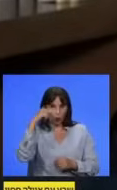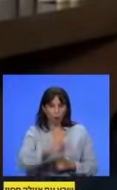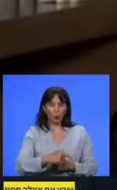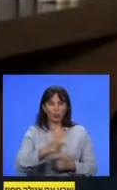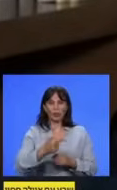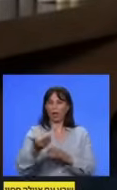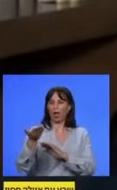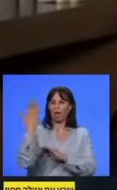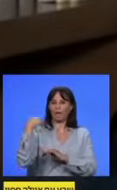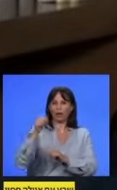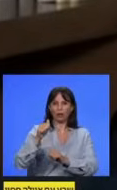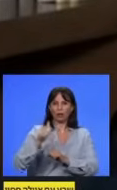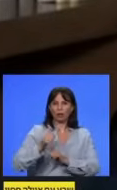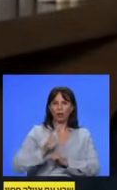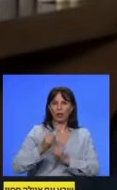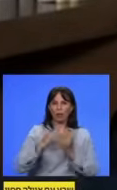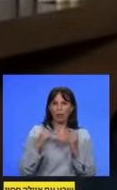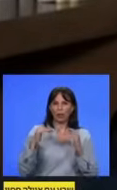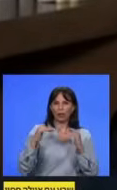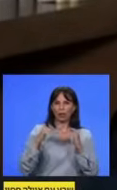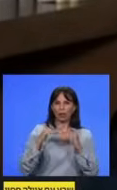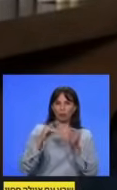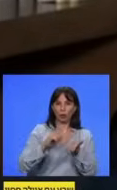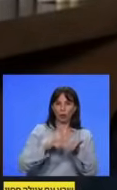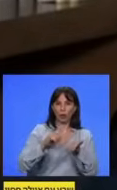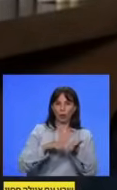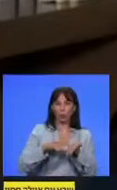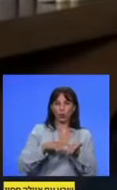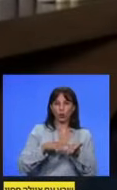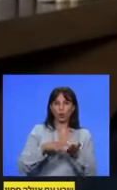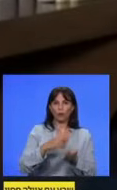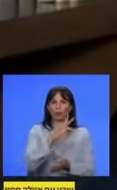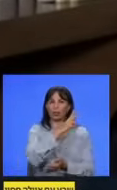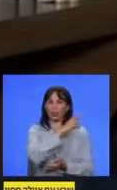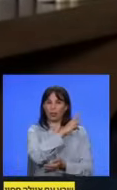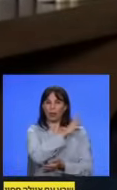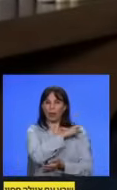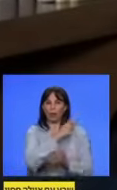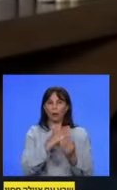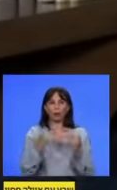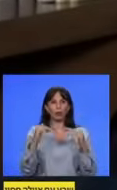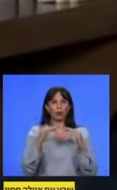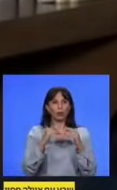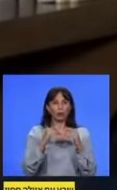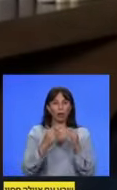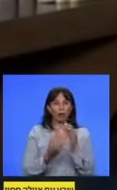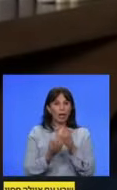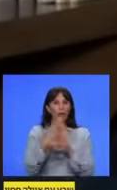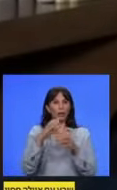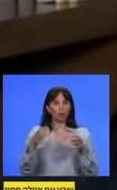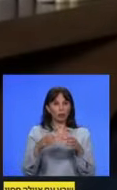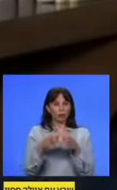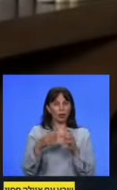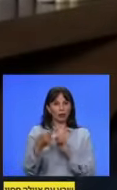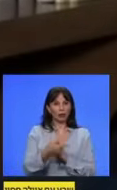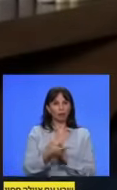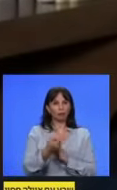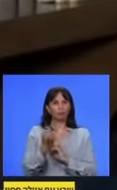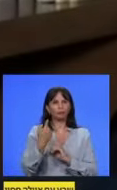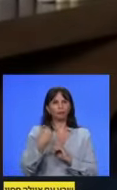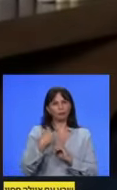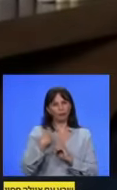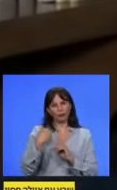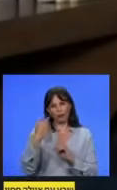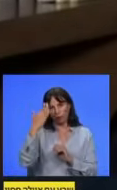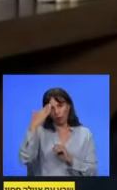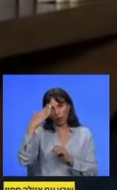המתאים, הנדרש כדי להקים את... ואת הדרגה הנדרשת כדי להקים תא כזה? תראי, בתור אחד שהתעסק קצת בעולם המבצעים